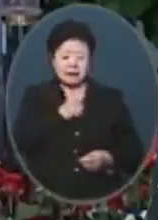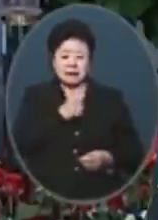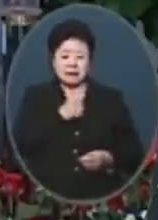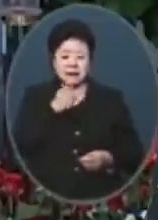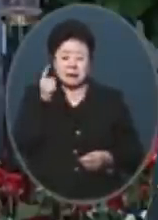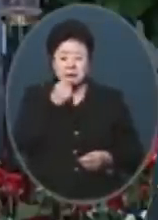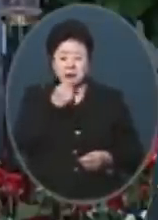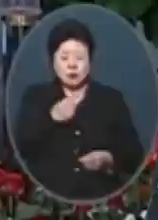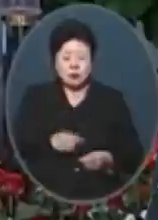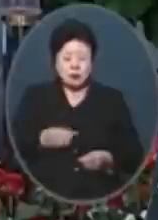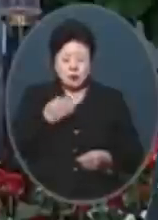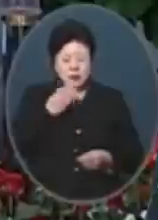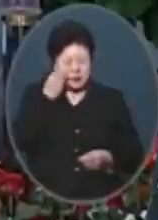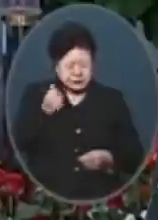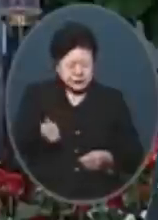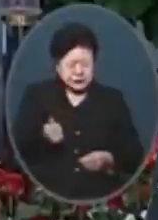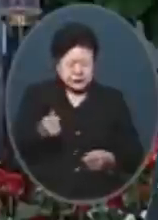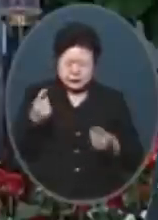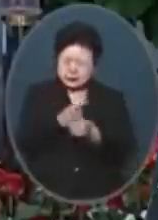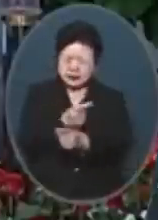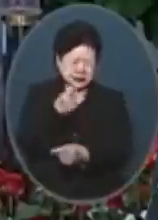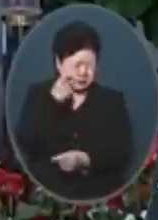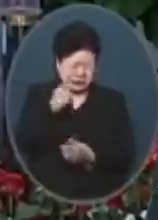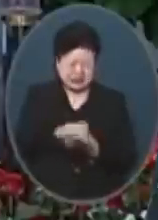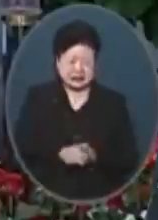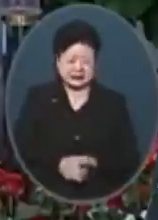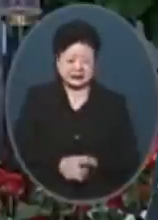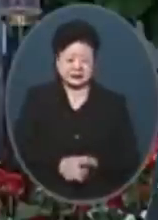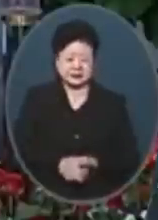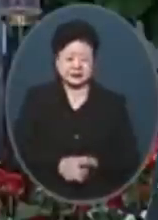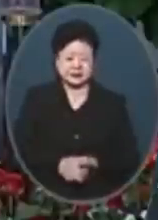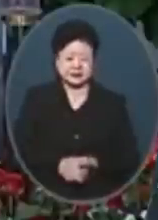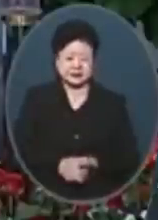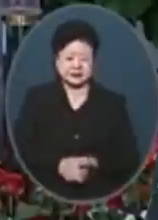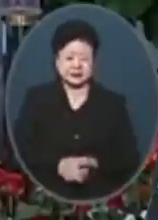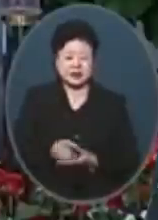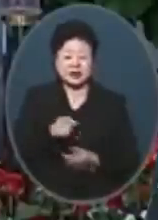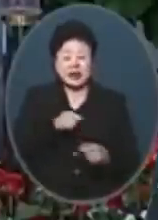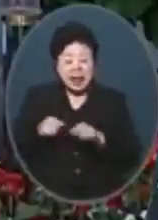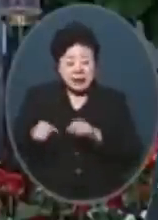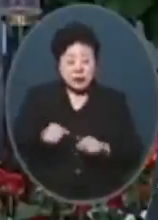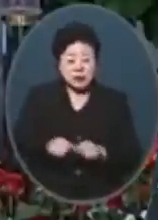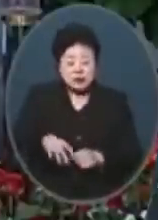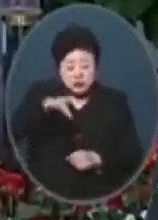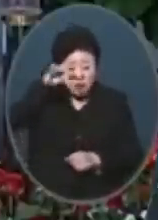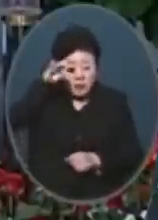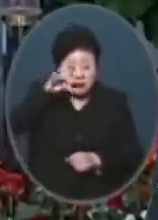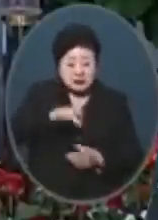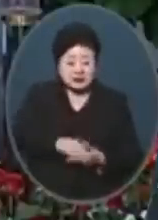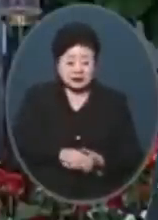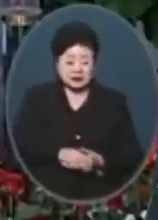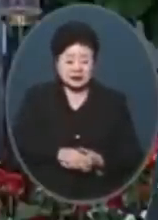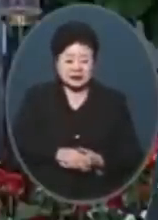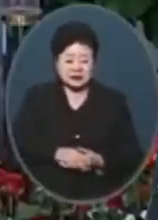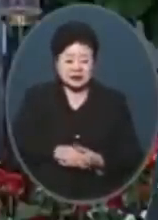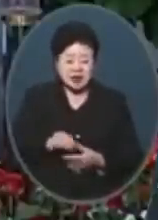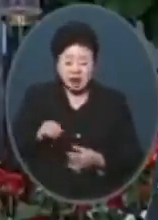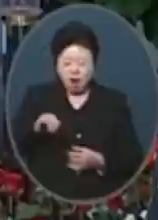습관은 쉽게 고쳐지지 않는다는 뜻입니다. 어떤 행동의 처음에는